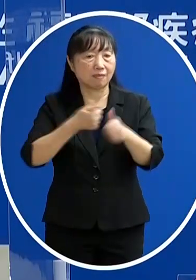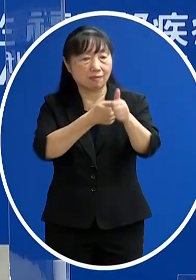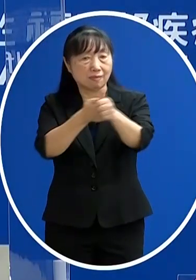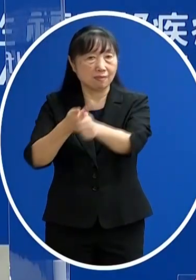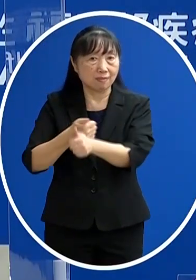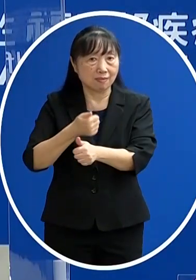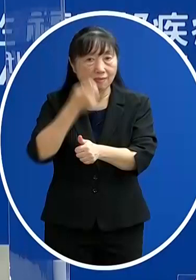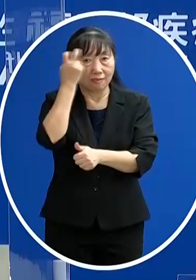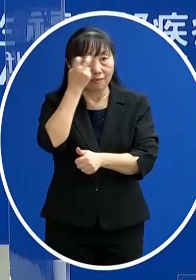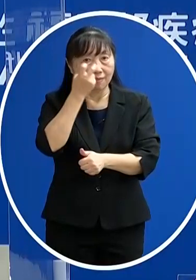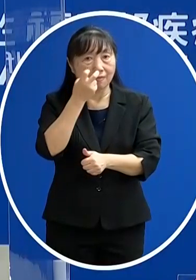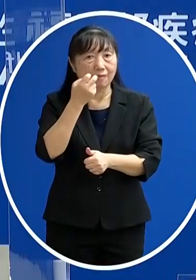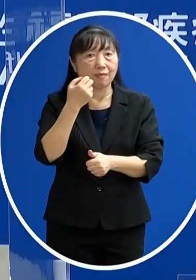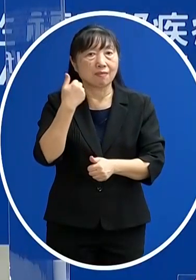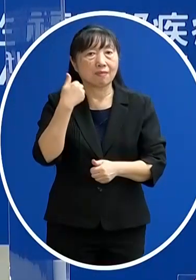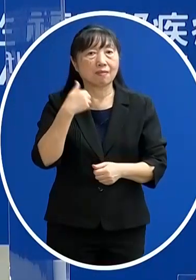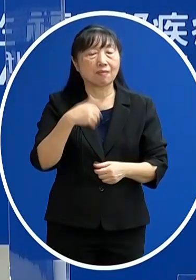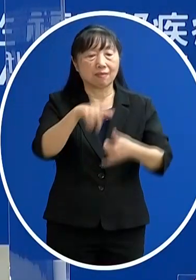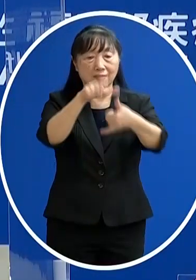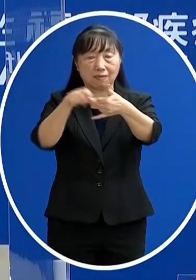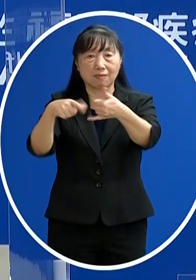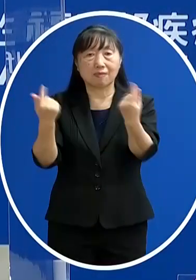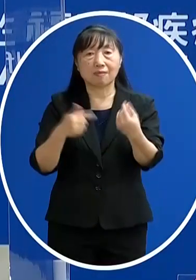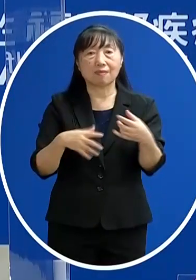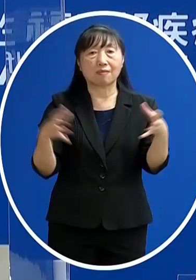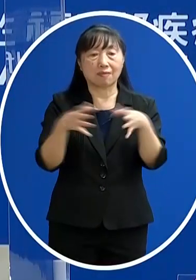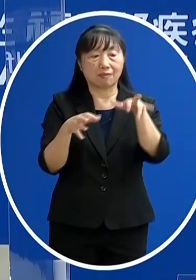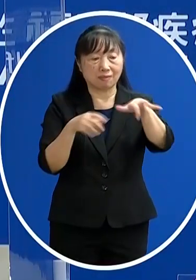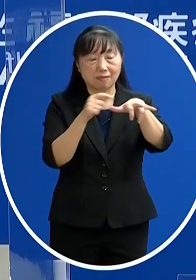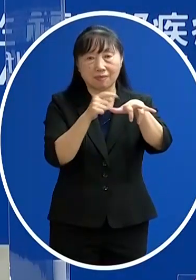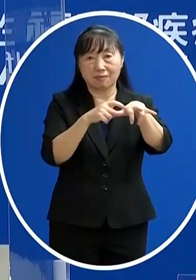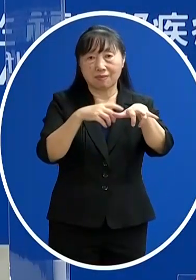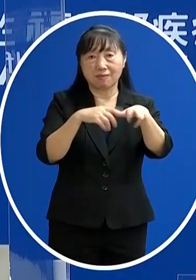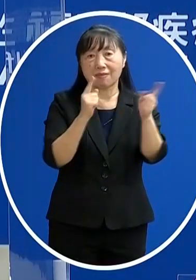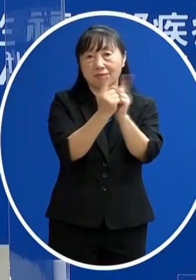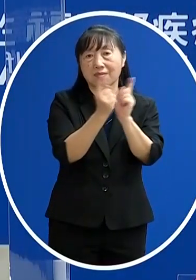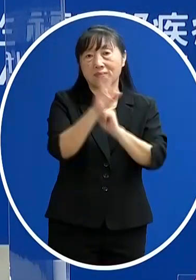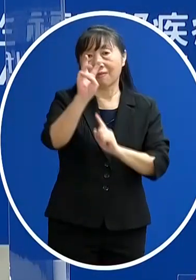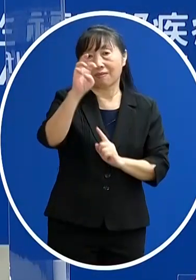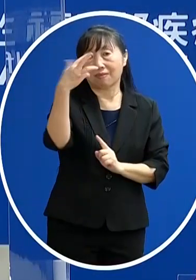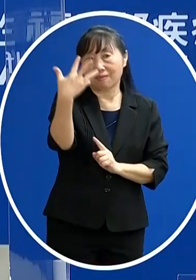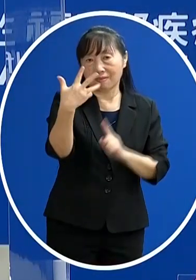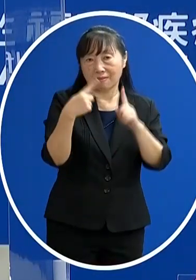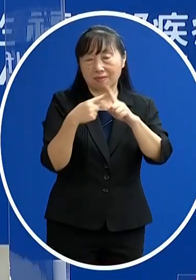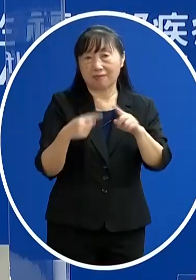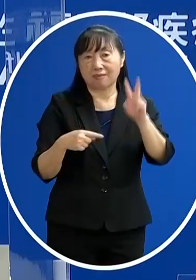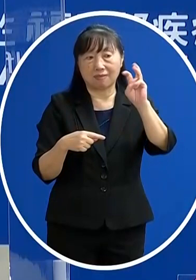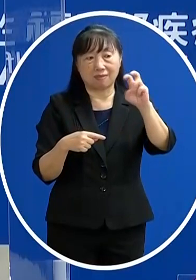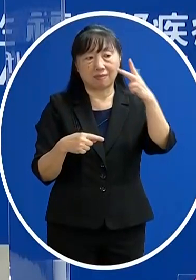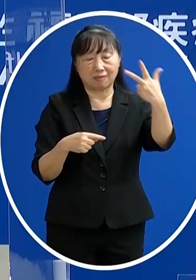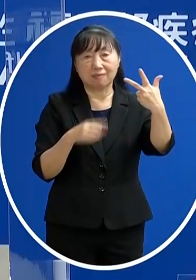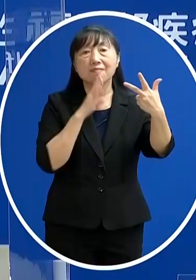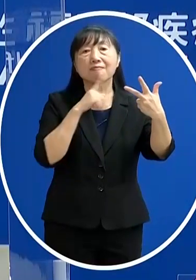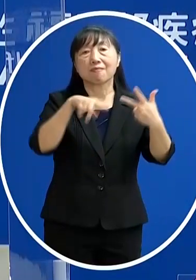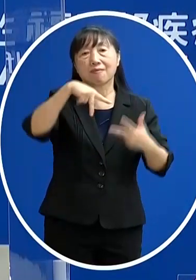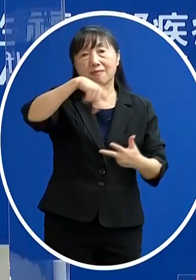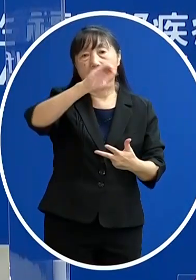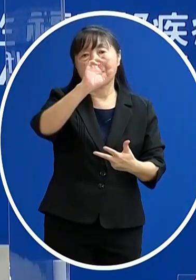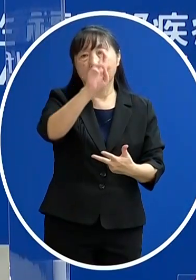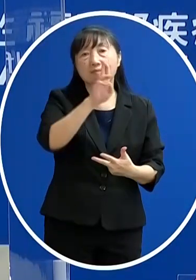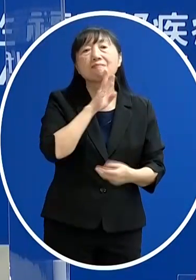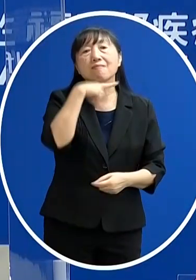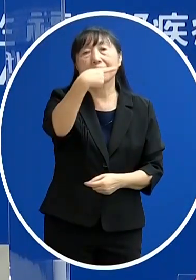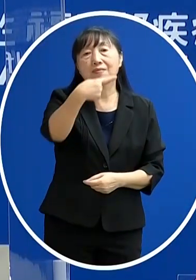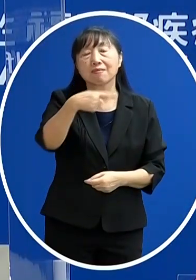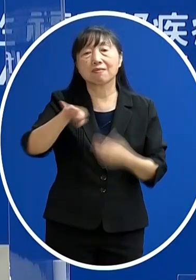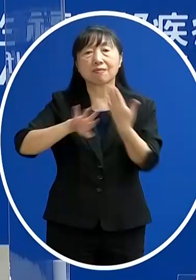昨天我们这个哈同班机的接触者38位哈，其中37位。PCR 阴性，那1位